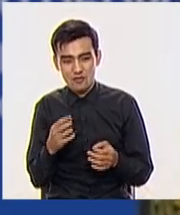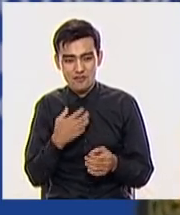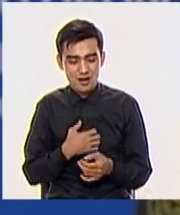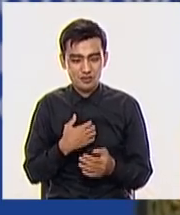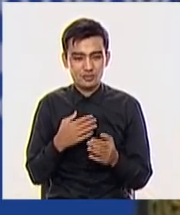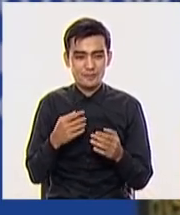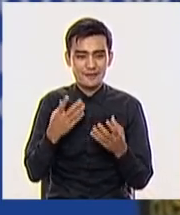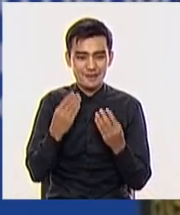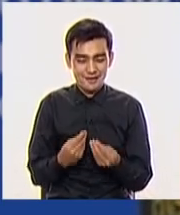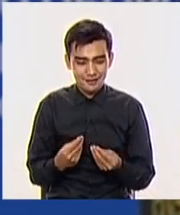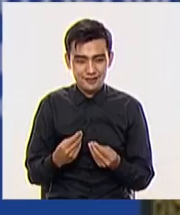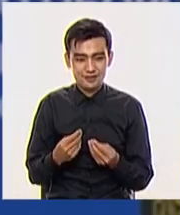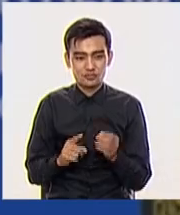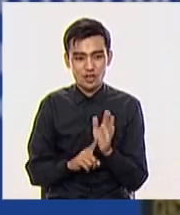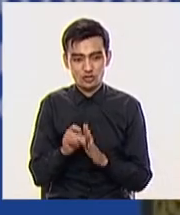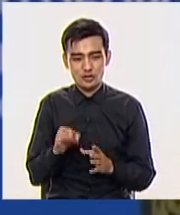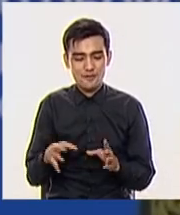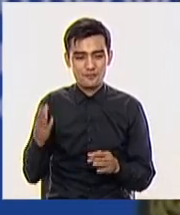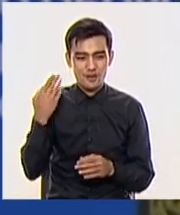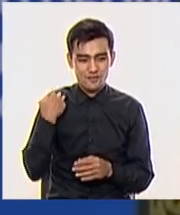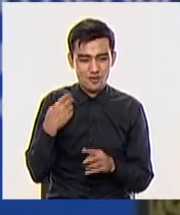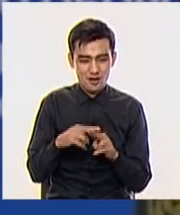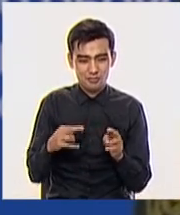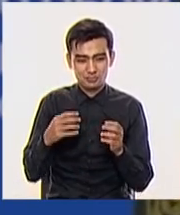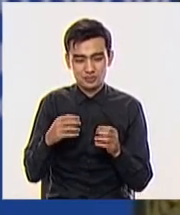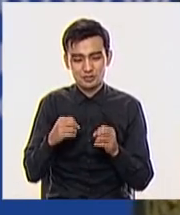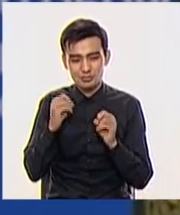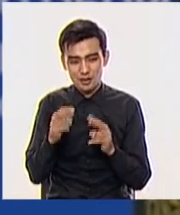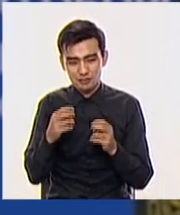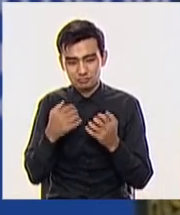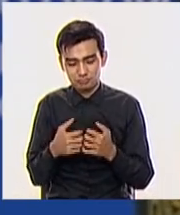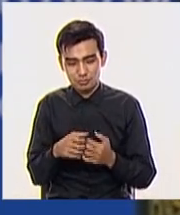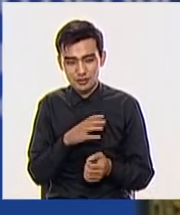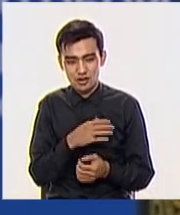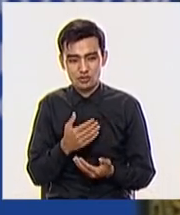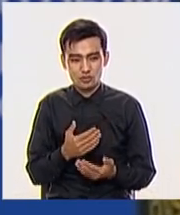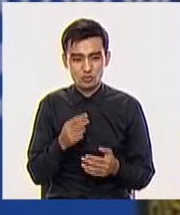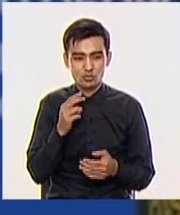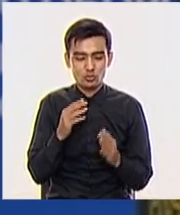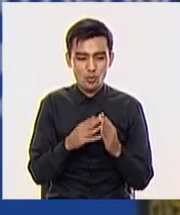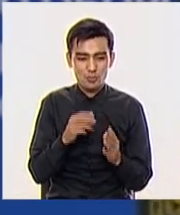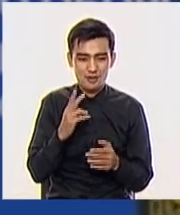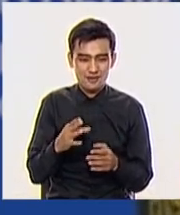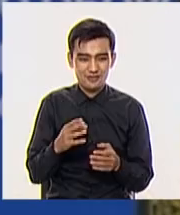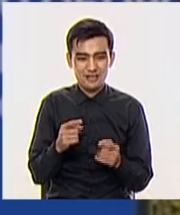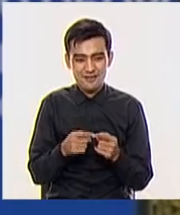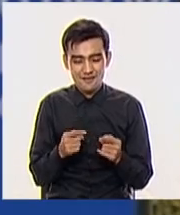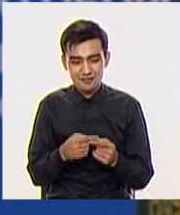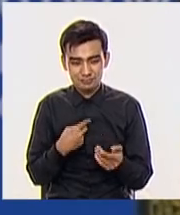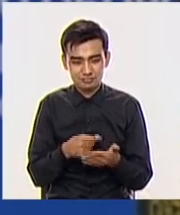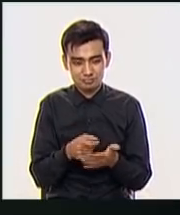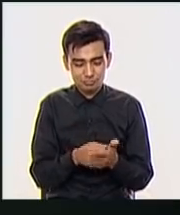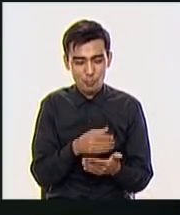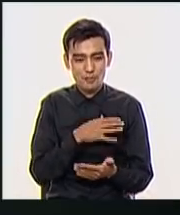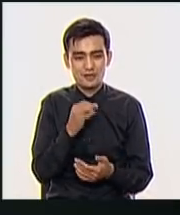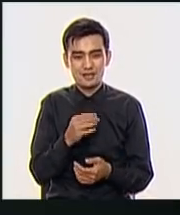бастап, қызметтің барлық кезеңіне бұрын жүзеге асырылған тұрғын үй төлемдерінің сомасы шегеріле отырып,